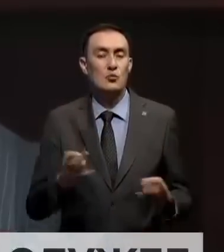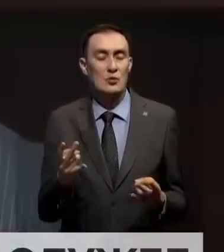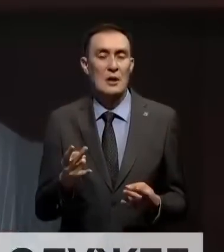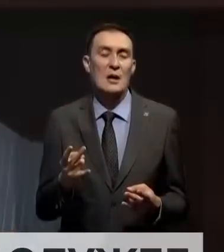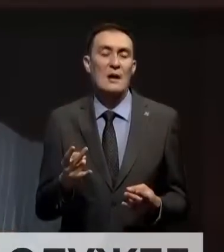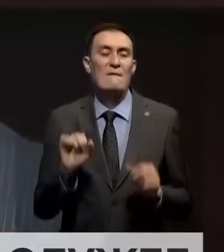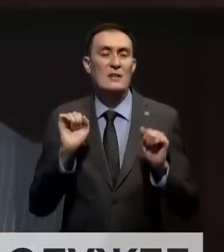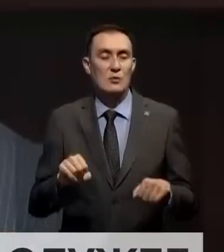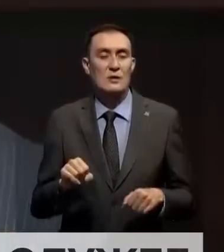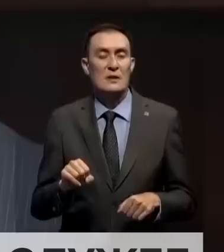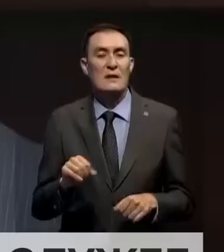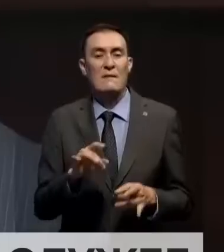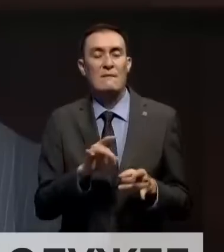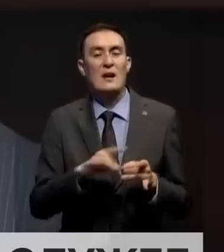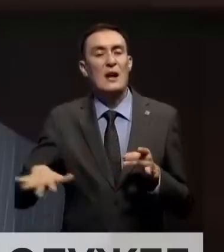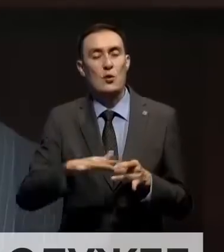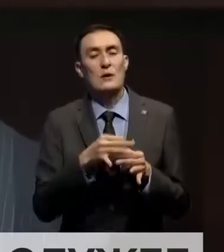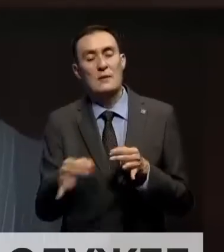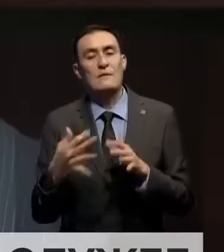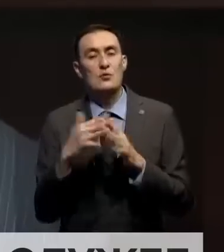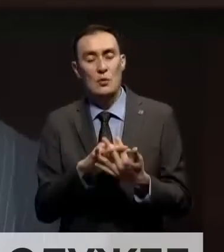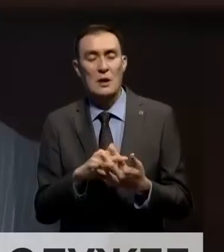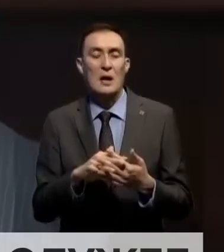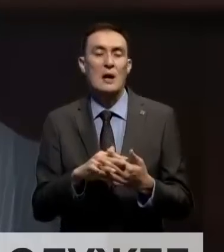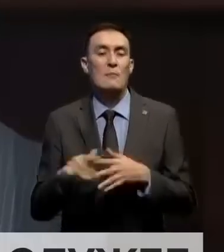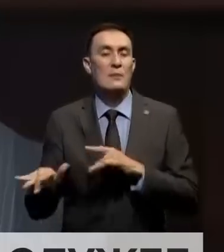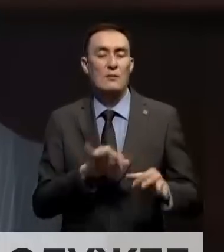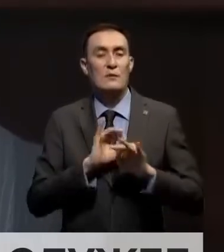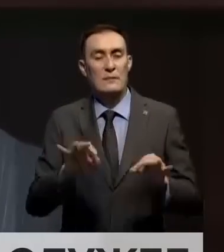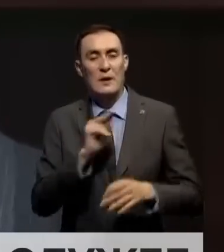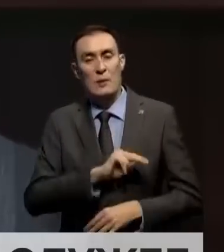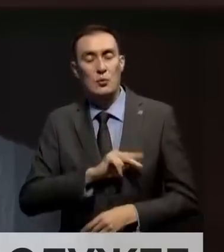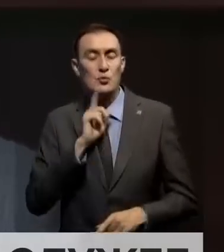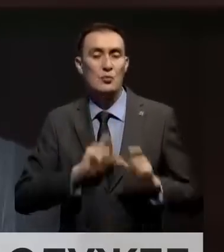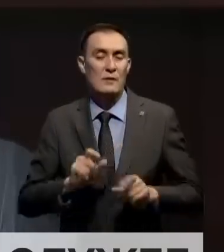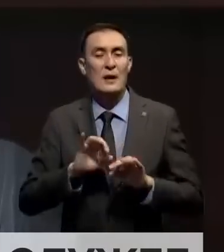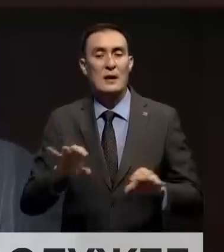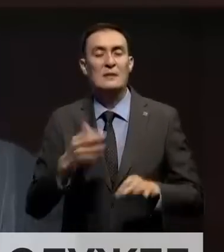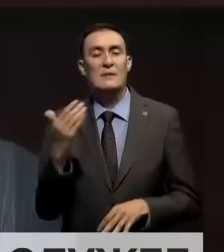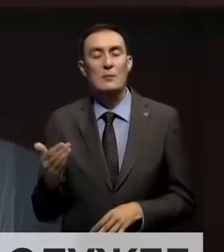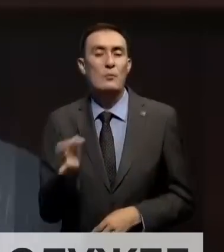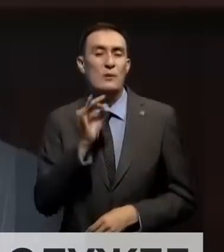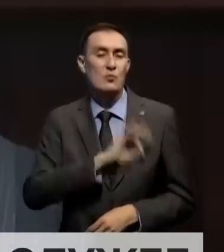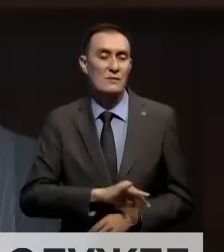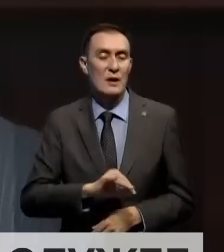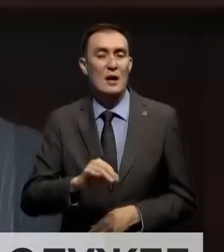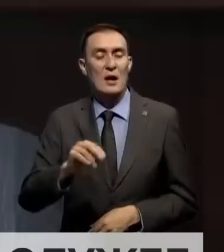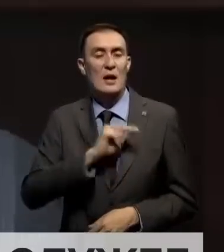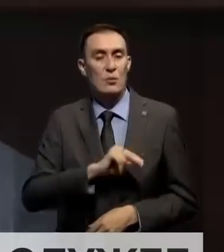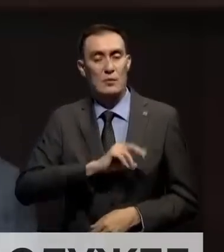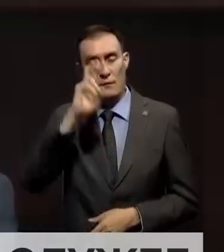представляется возможность работать в районах и селах. Мы проводим разъяснительную работу со студентами, рассказываем им о преимуществах